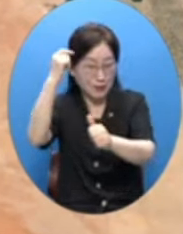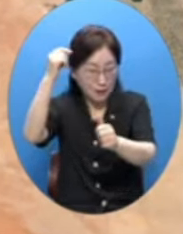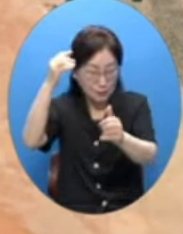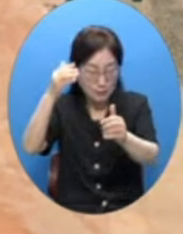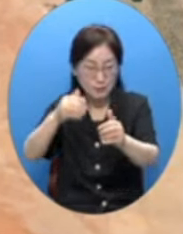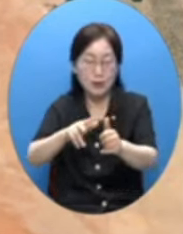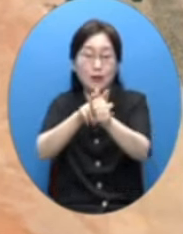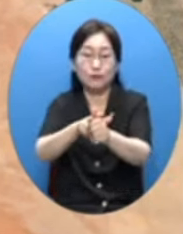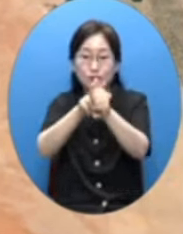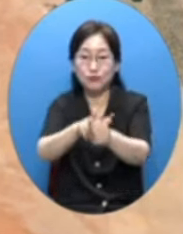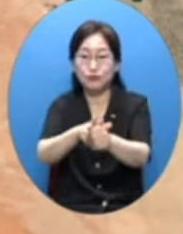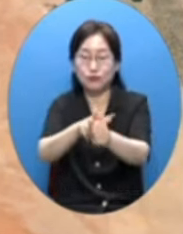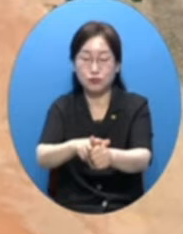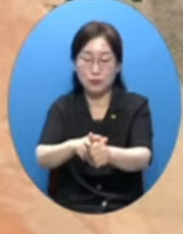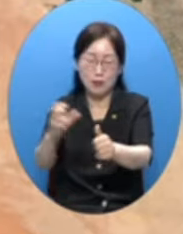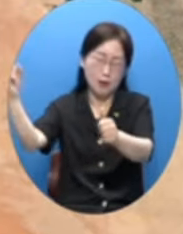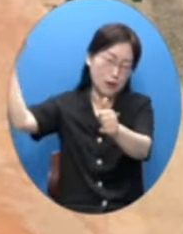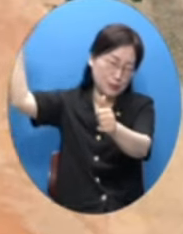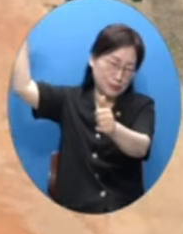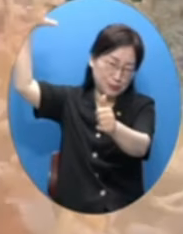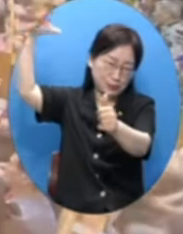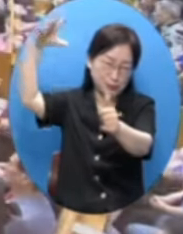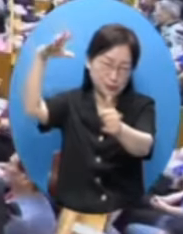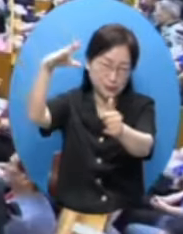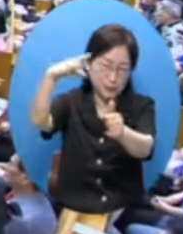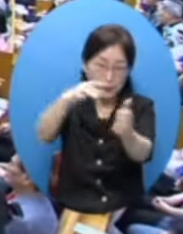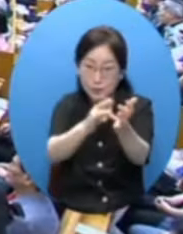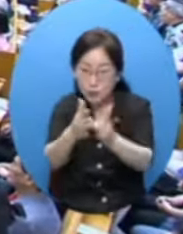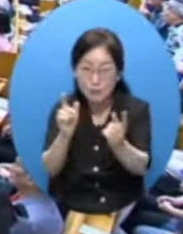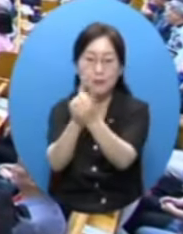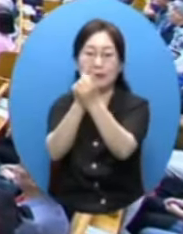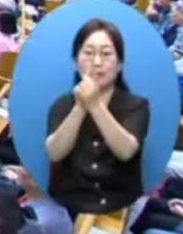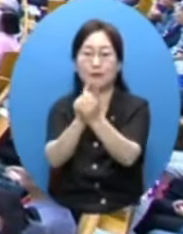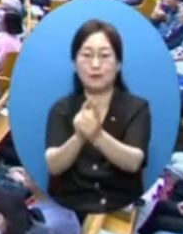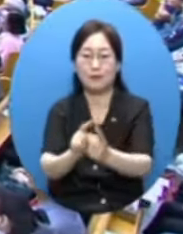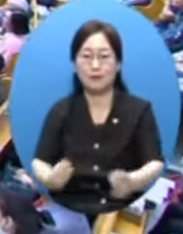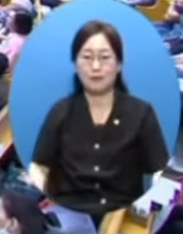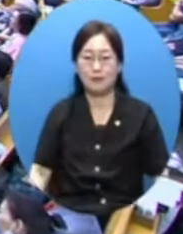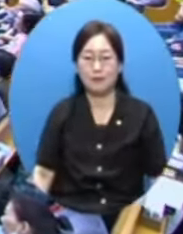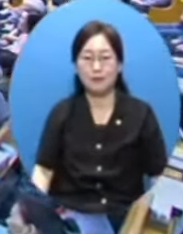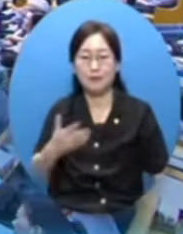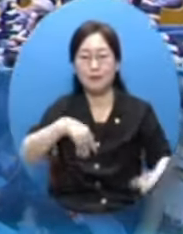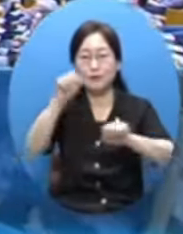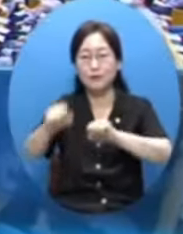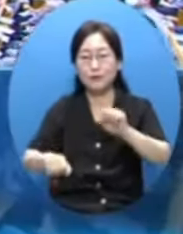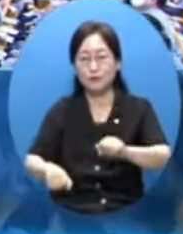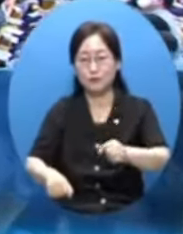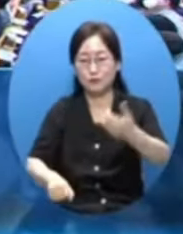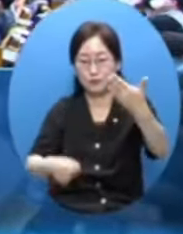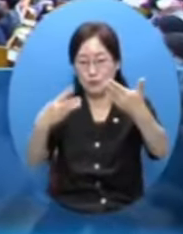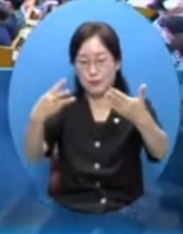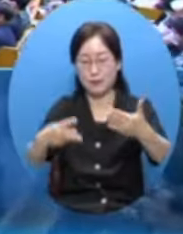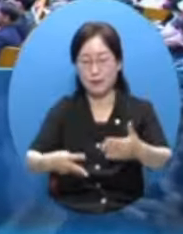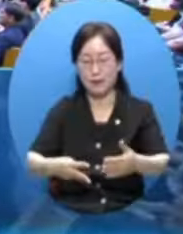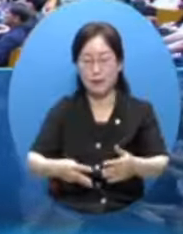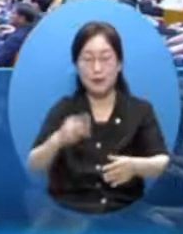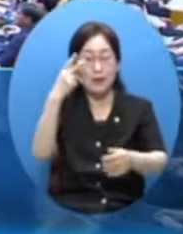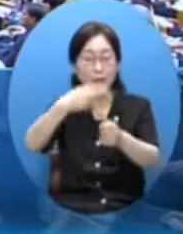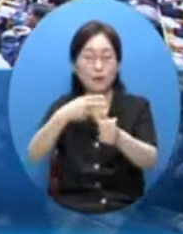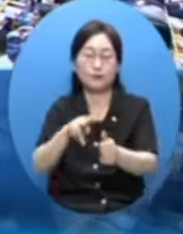다마스커스인데요, 빛 가운데 오신 예수님을 만나게 됐습니다. 사도행전 9장 3절입니다. 사울이 길을